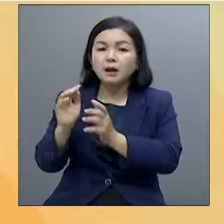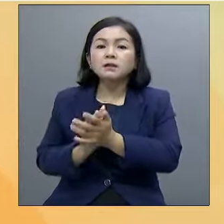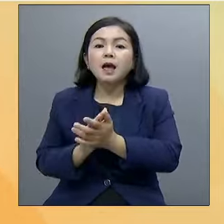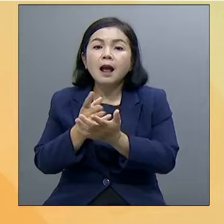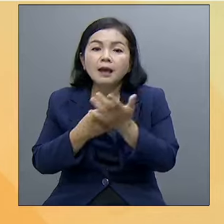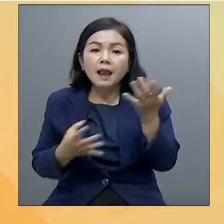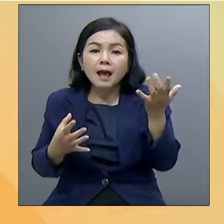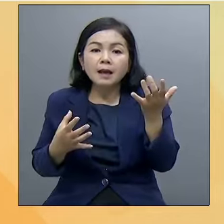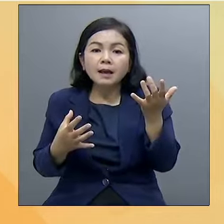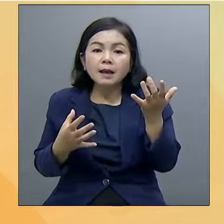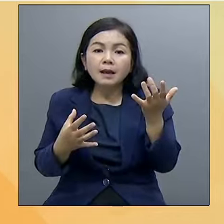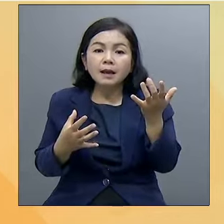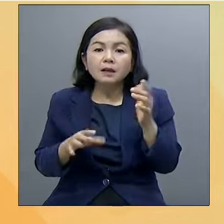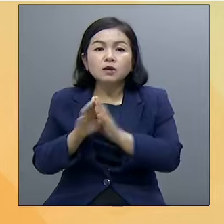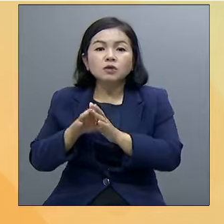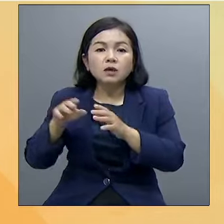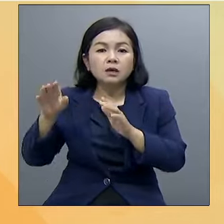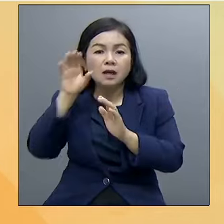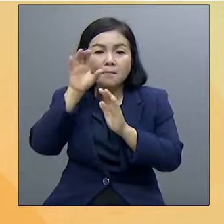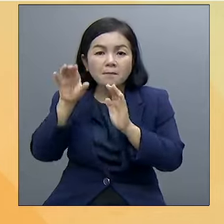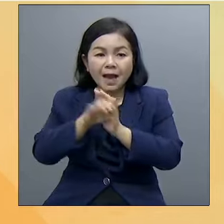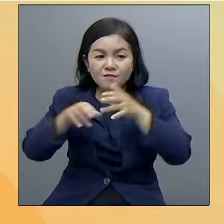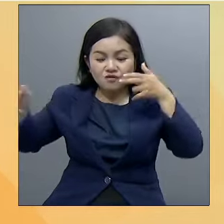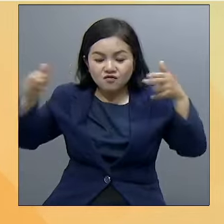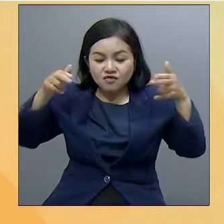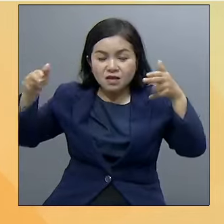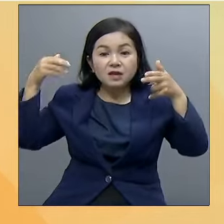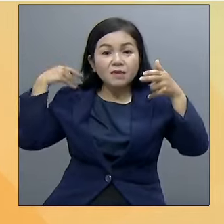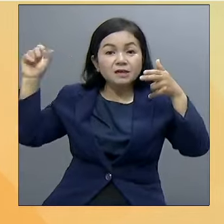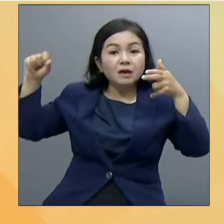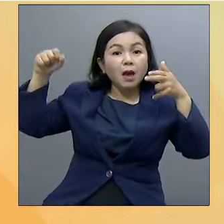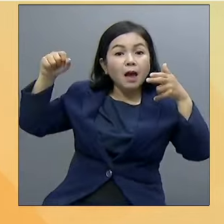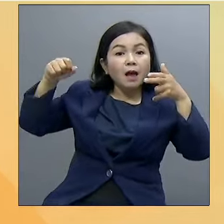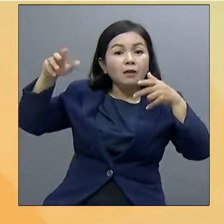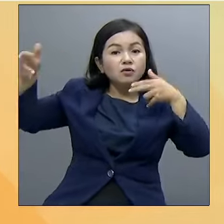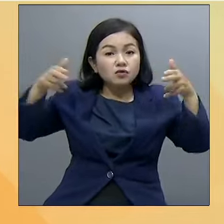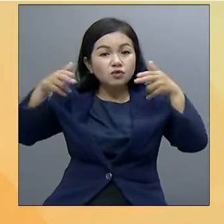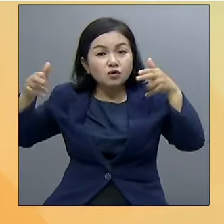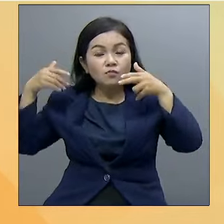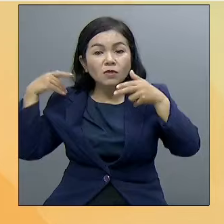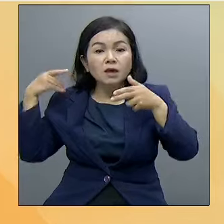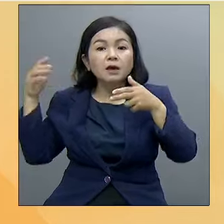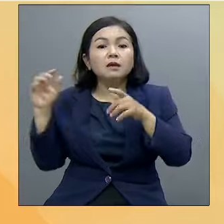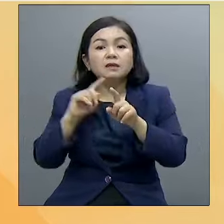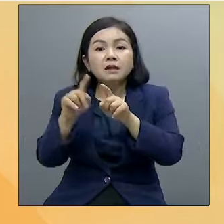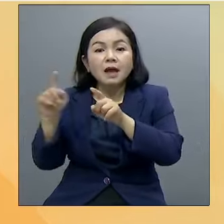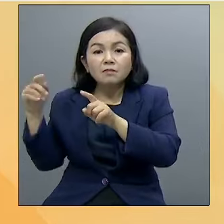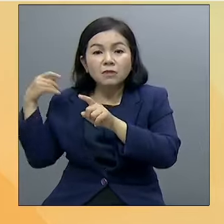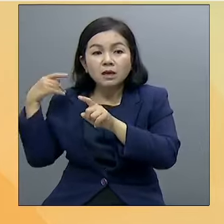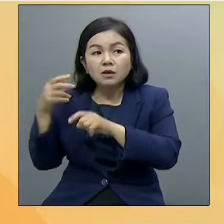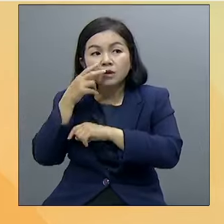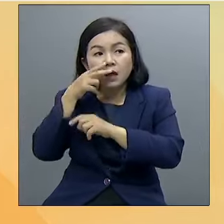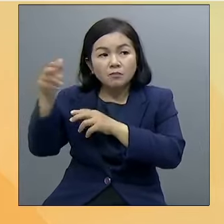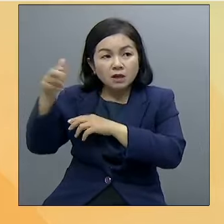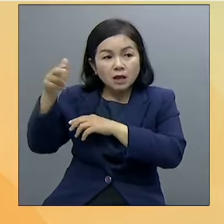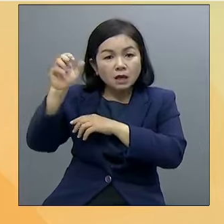ะมีป้ายแปะไว้ขณะนี้กล้องกำลังบันทึกไว้อยู่นะอะไรอย่างเงี้ยอันนี้นั่นอะไรอย่างเงี้ย บางทีเขาต้องเพื่อความปลอดภัยบางทีคุณไปห้างสรรพสินค้าไปใช้บริการ ใช่เพราะฉะนั้นเ